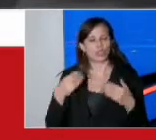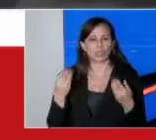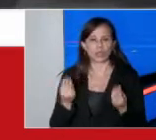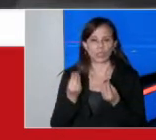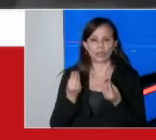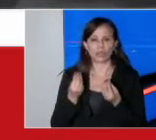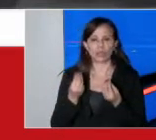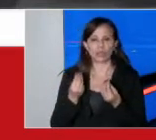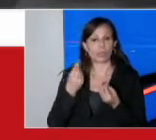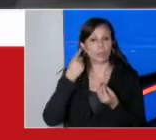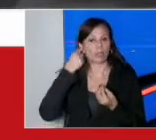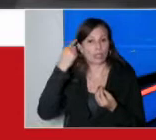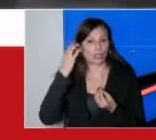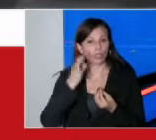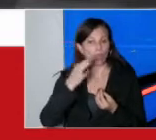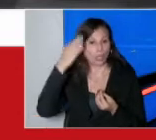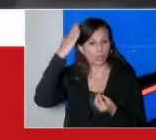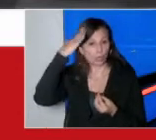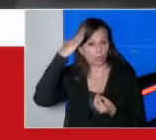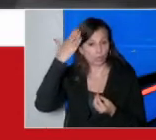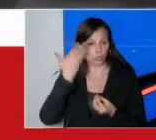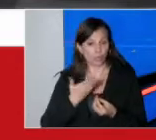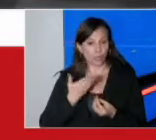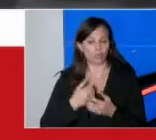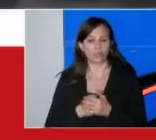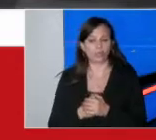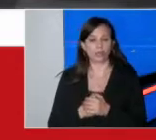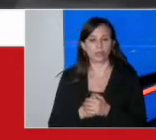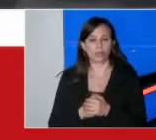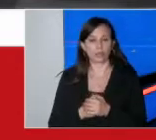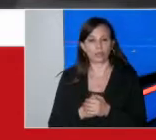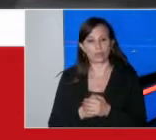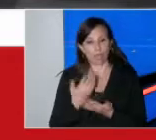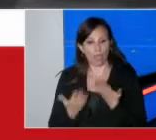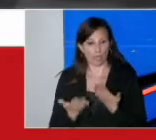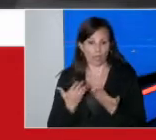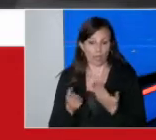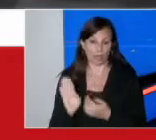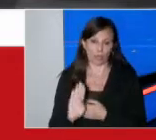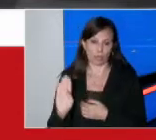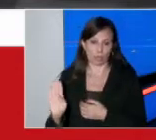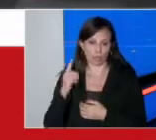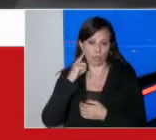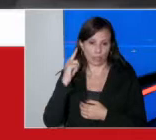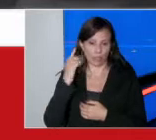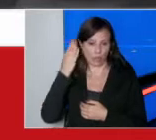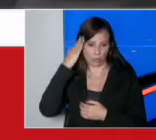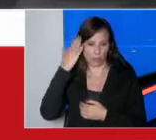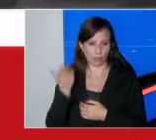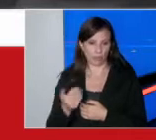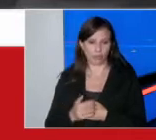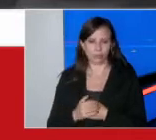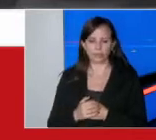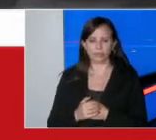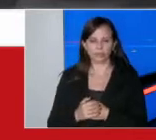רק בידיעתה ובמודעותה של שרה נתניהו, להבדיל ממה שנתניהו עצמו ידע והיה מודע לו. כן,